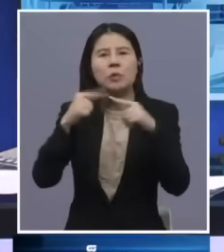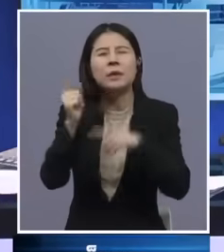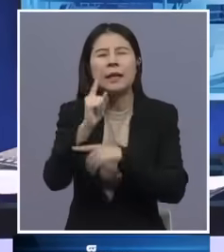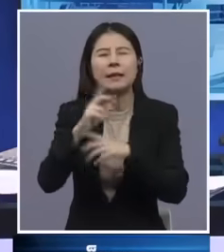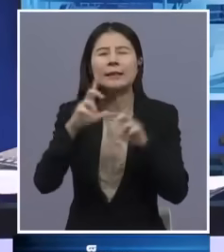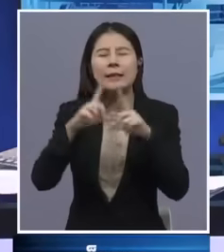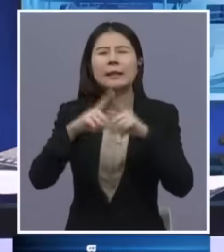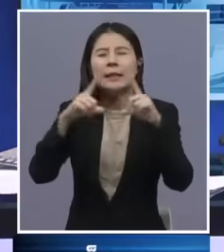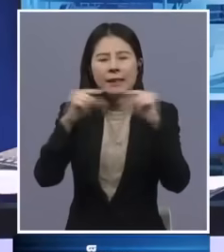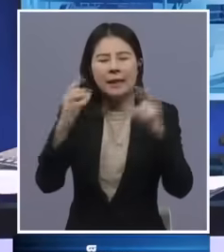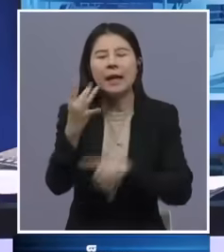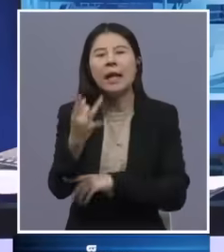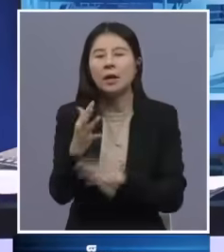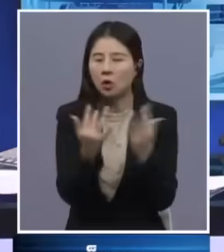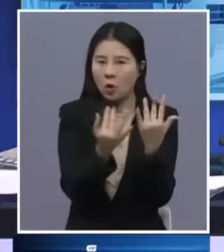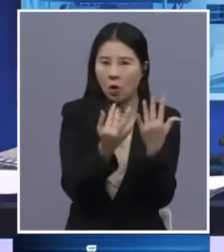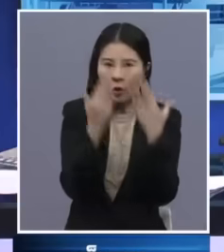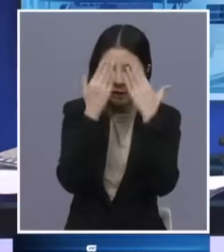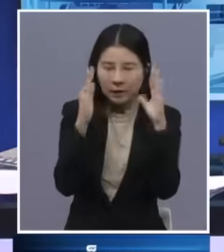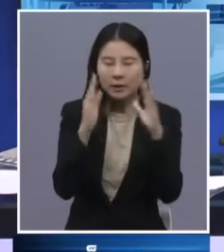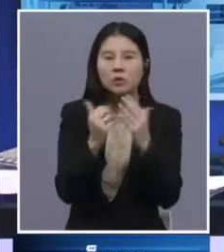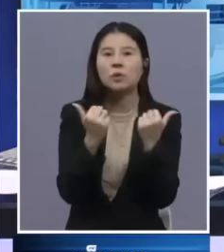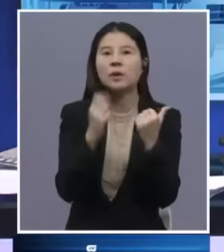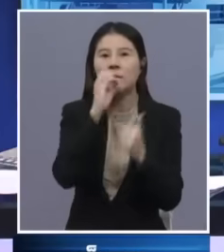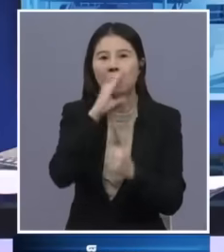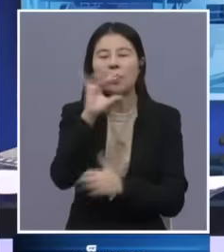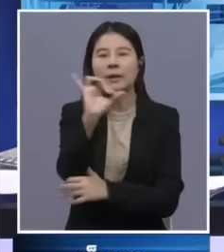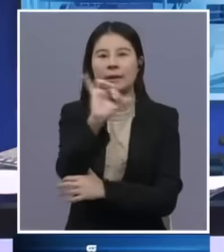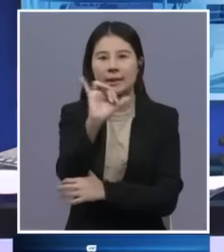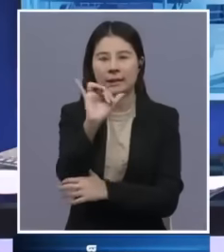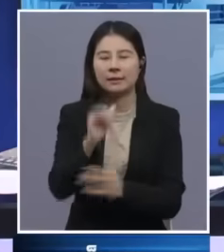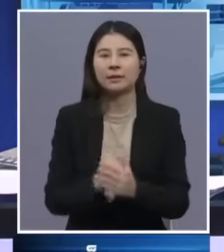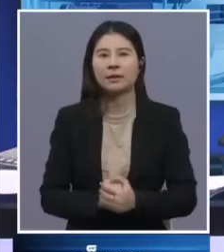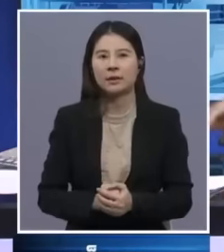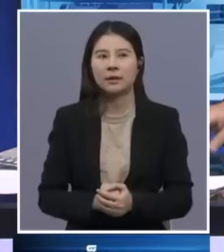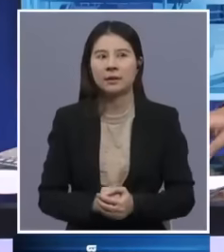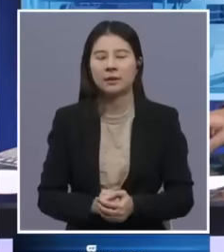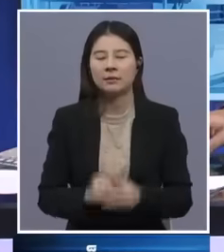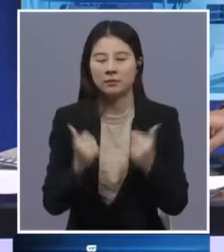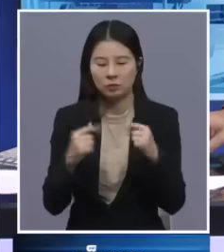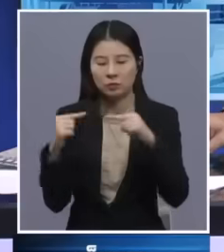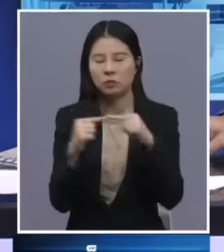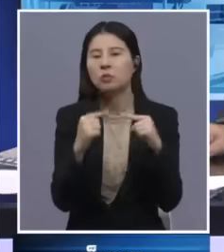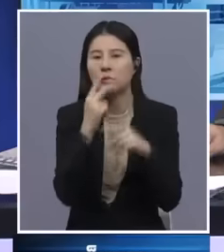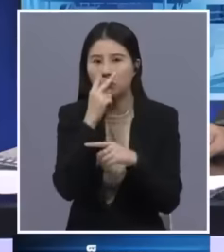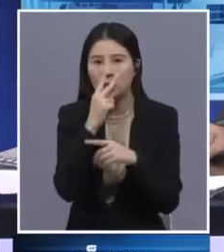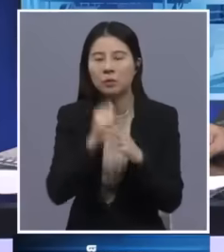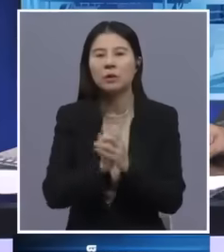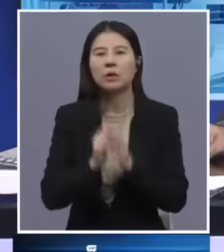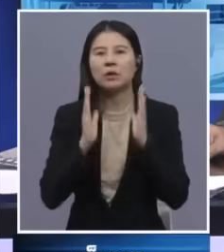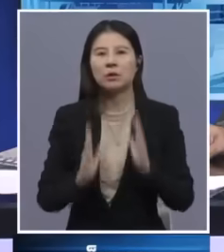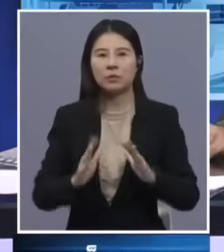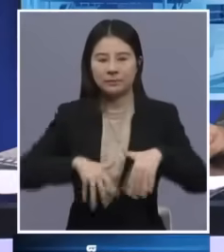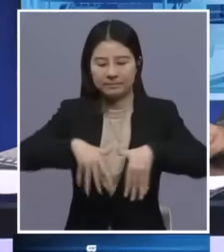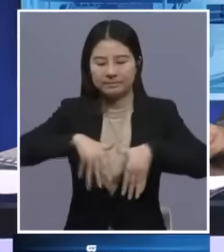ว่าคุณอุ๊งอิ๊งให้มูฟออนเรื่องอะไร ใครเป็นคนมูฟออน แล้วให้ใครมูฟออนคุณผู้ชมคะ สิ่งที่ต้องติดตามกันก่อนก็คือความเดือดร้อนของพี่น้องประชา